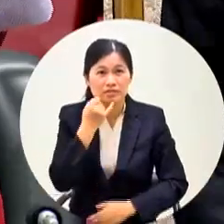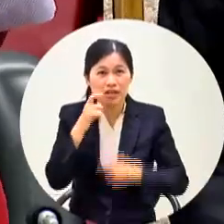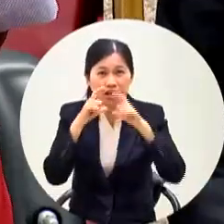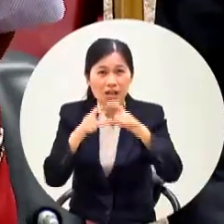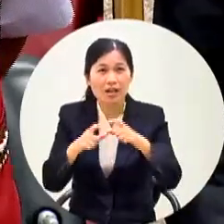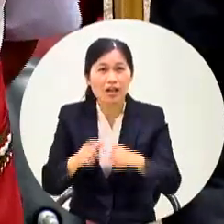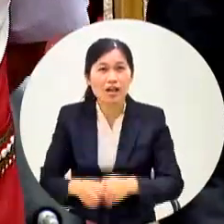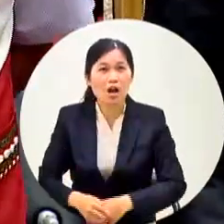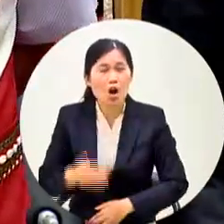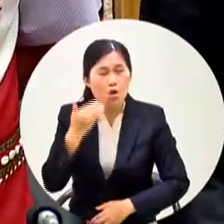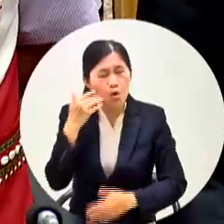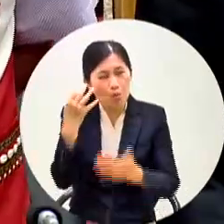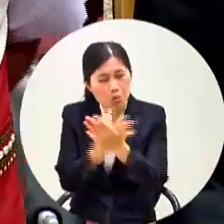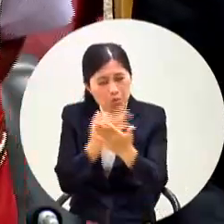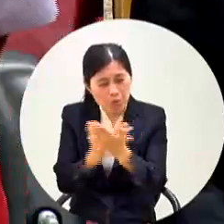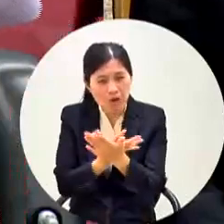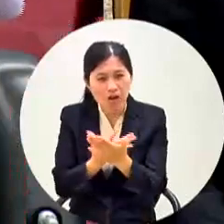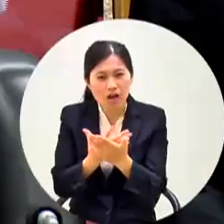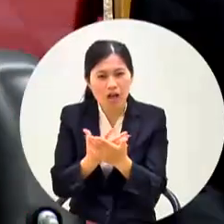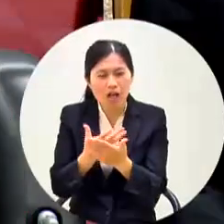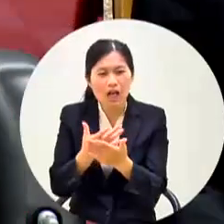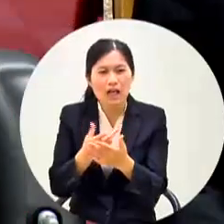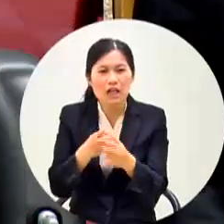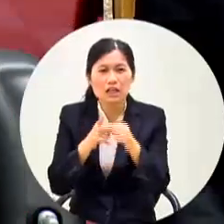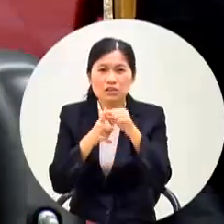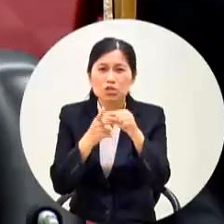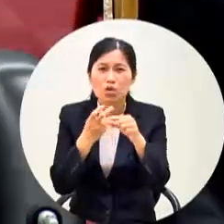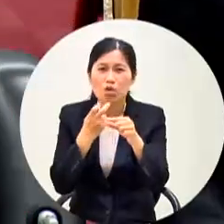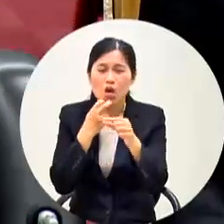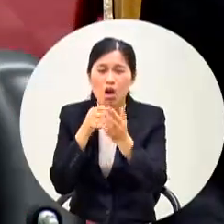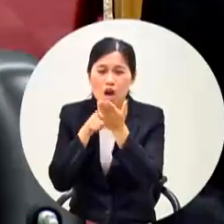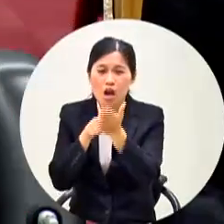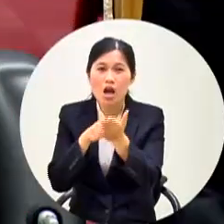向中央申请补助计划嘛，